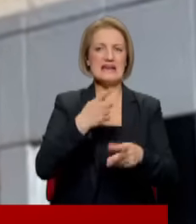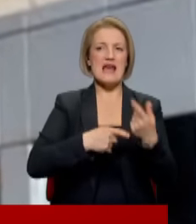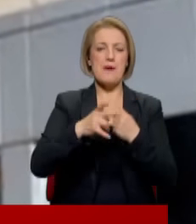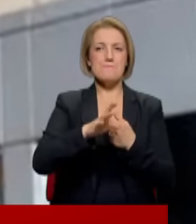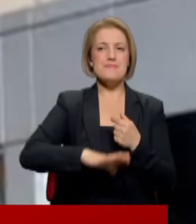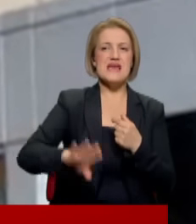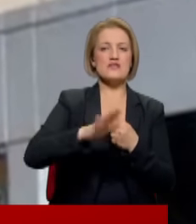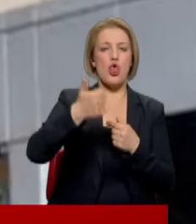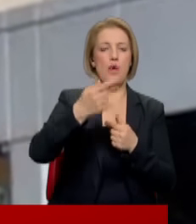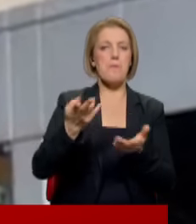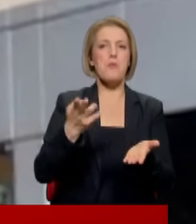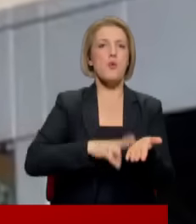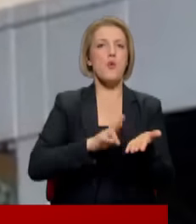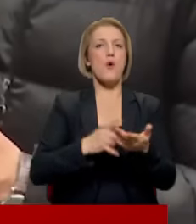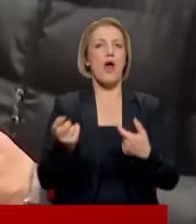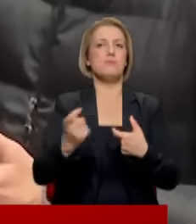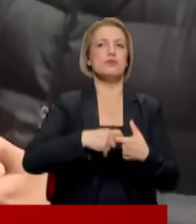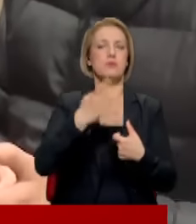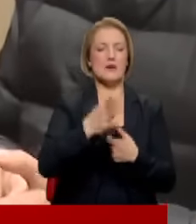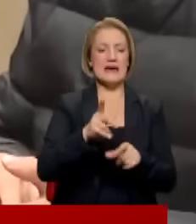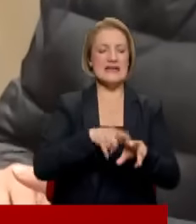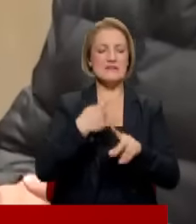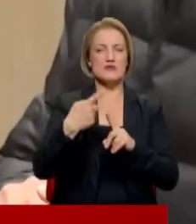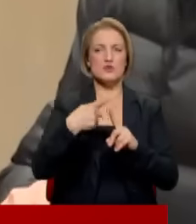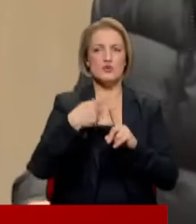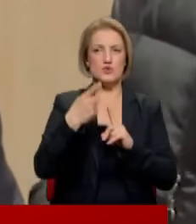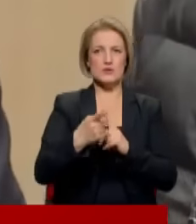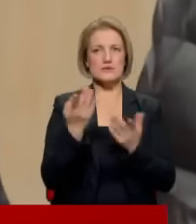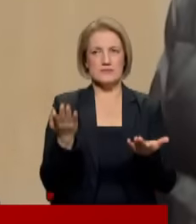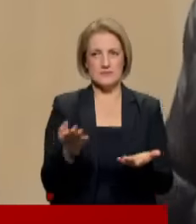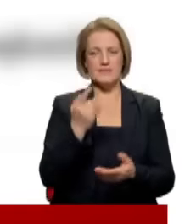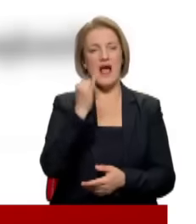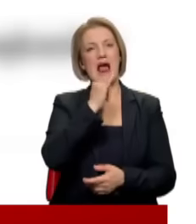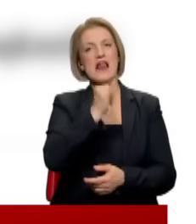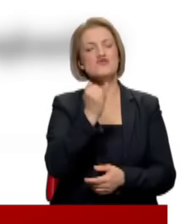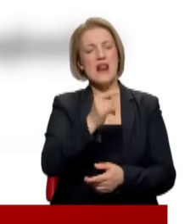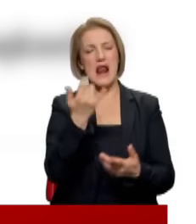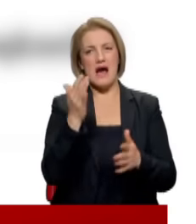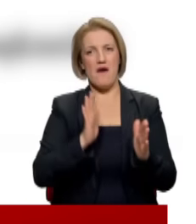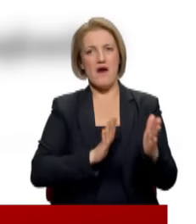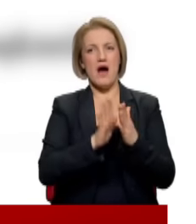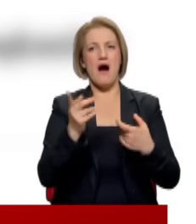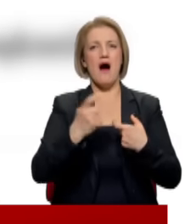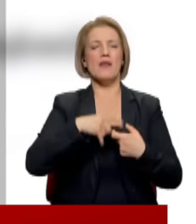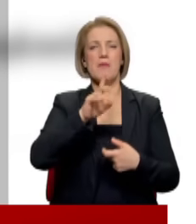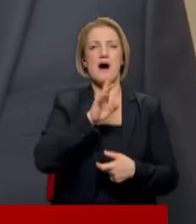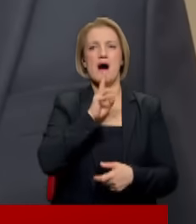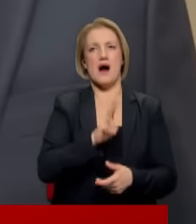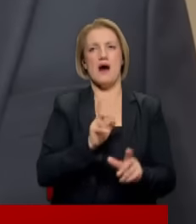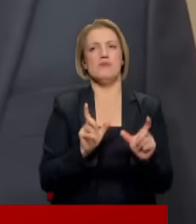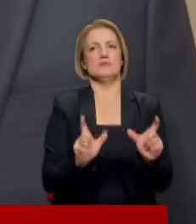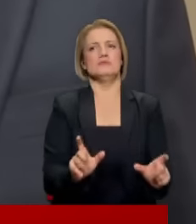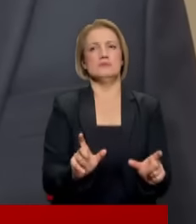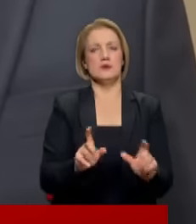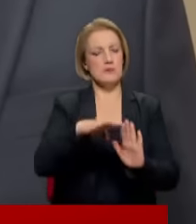tartışılıyor şimdi adalet bakanı Yılmaz Tunç Liyakat değil Sadakat eleştirilerine karşı atama kararını savundu